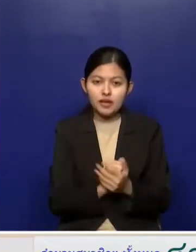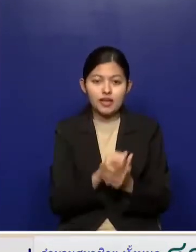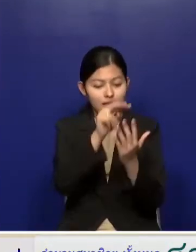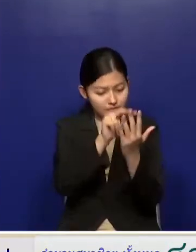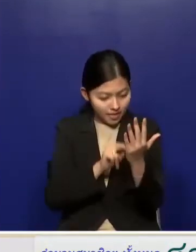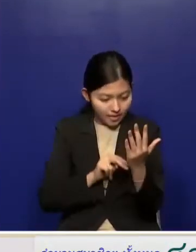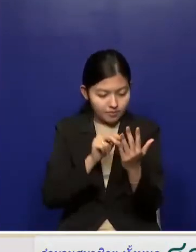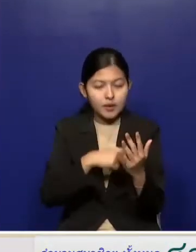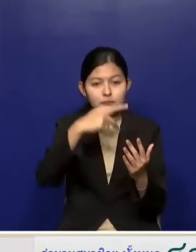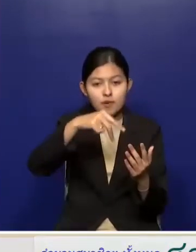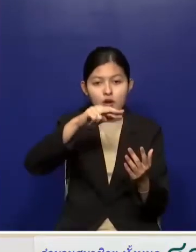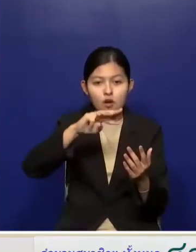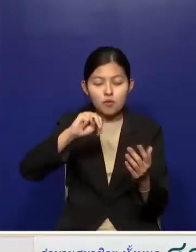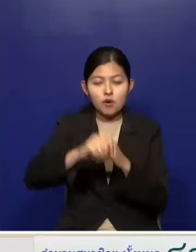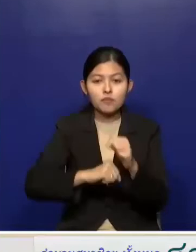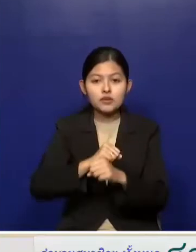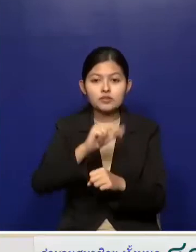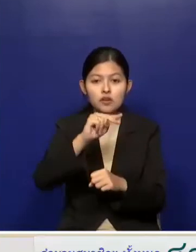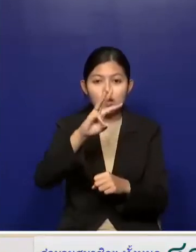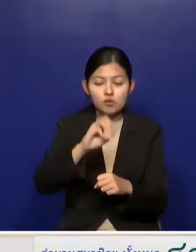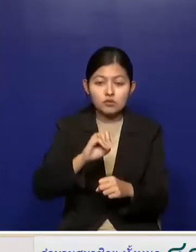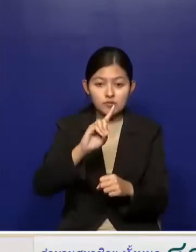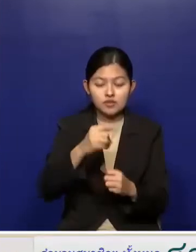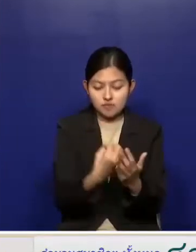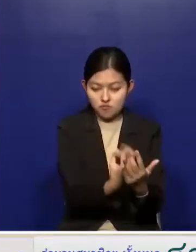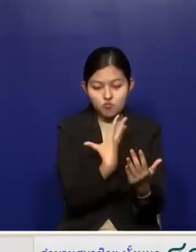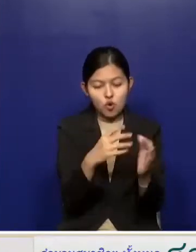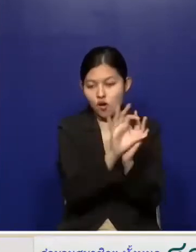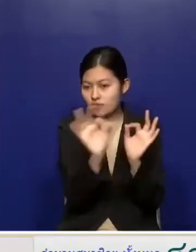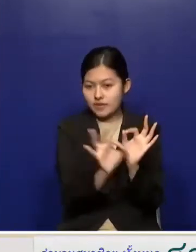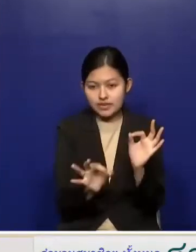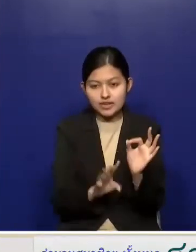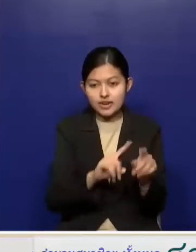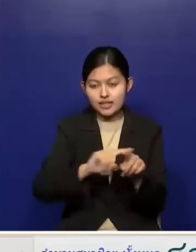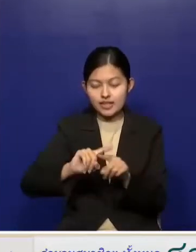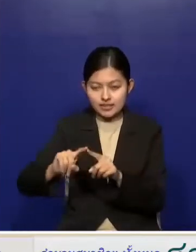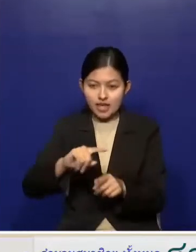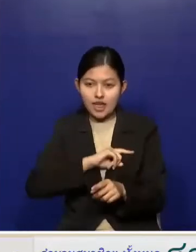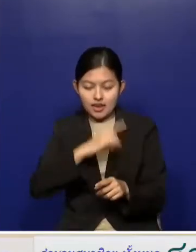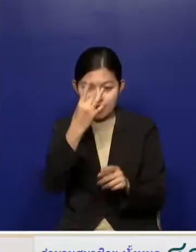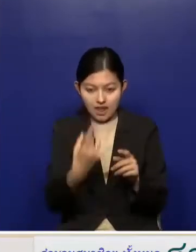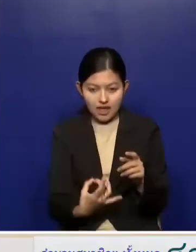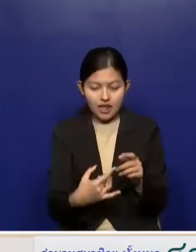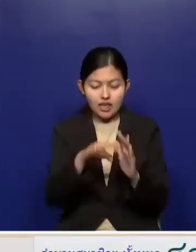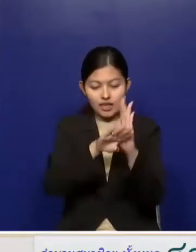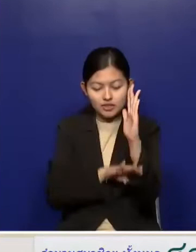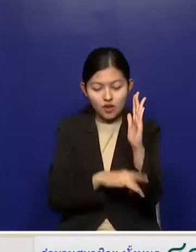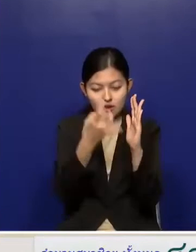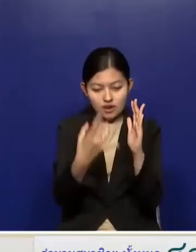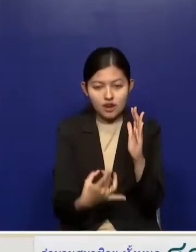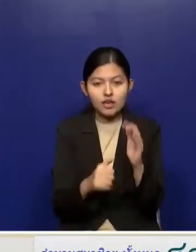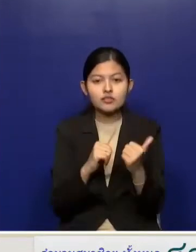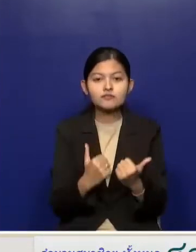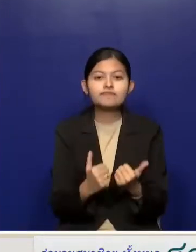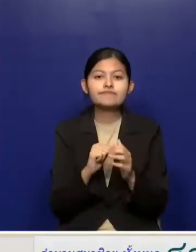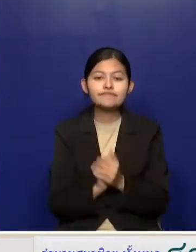มได้จากพรบอน้ำชบั 2,561ซึได้บอกไ้ทงองคประกอบและกอำนาจหน้าที่ใกทจะทำงานได้เพรฉะนั้นใปจจุบานี้พูง